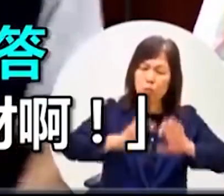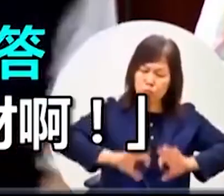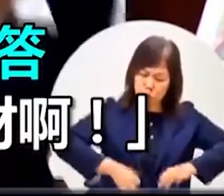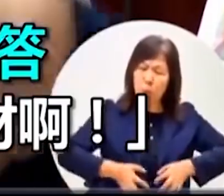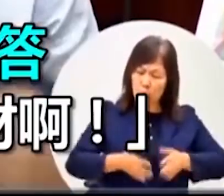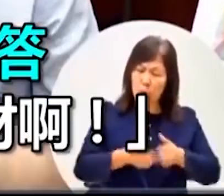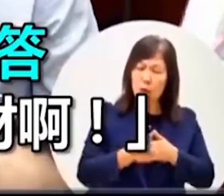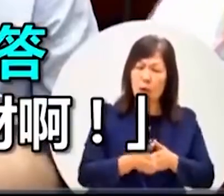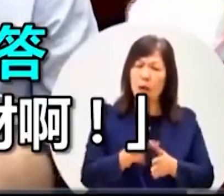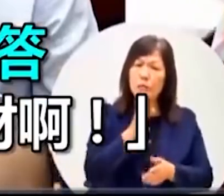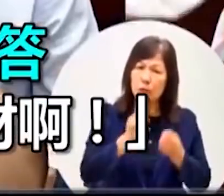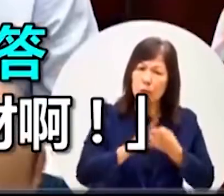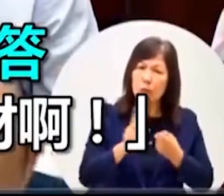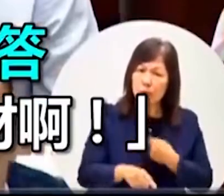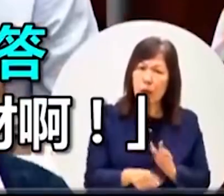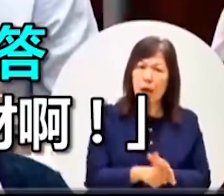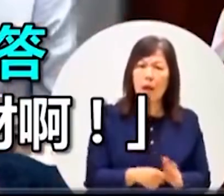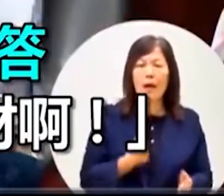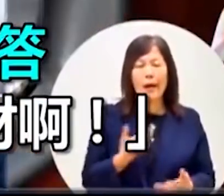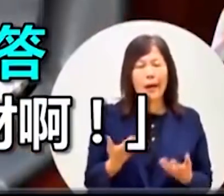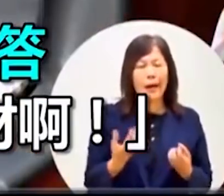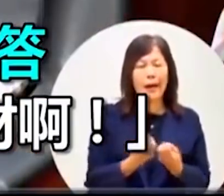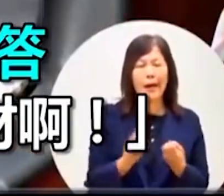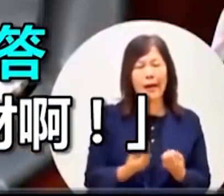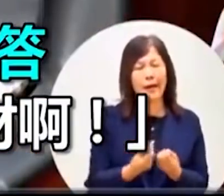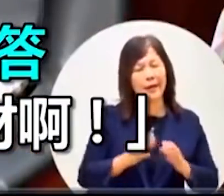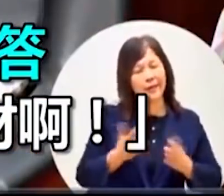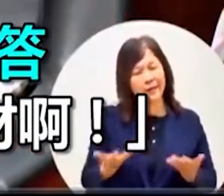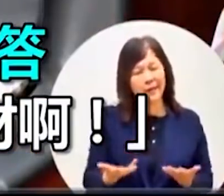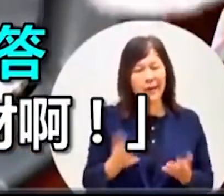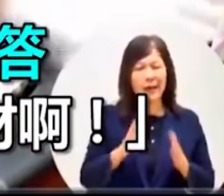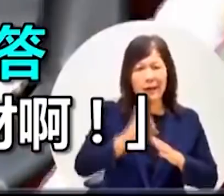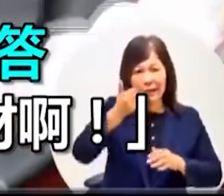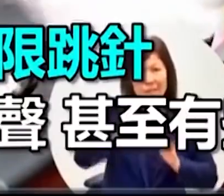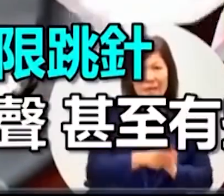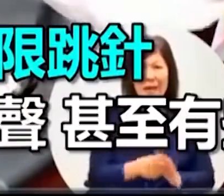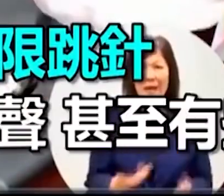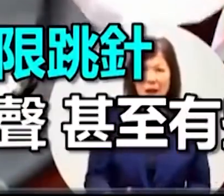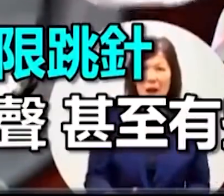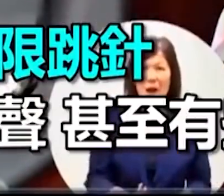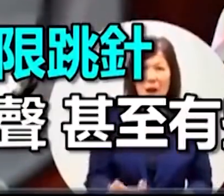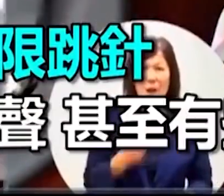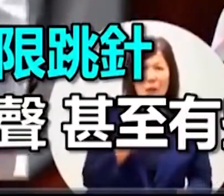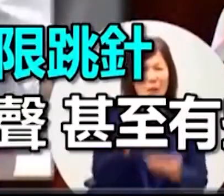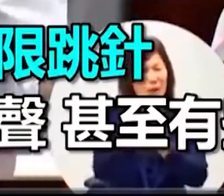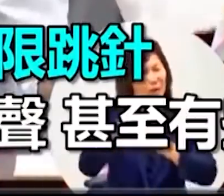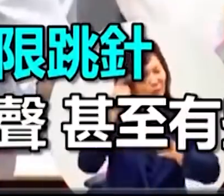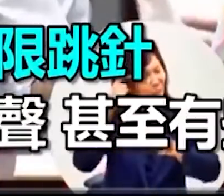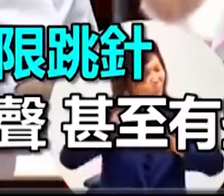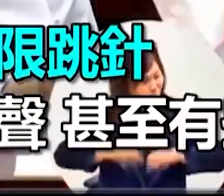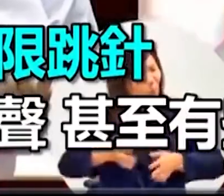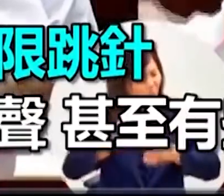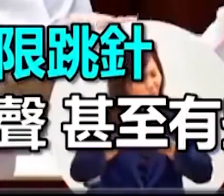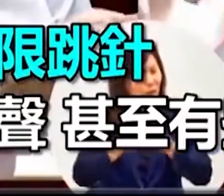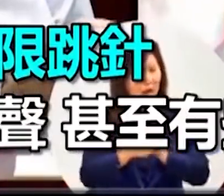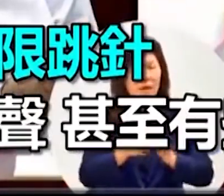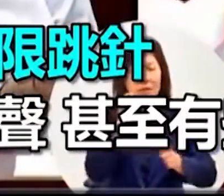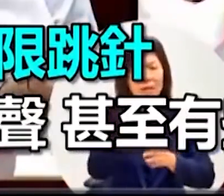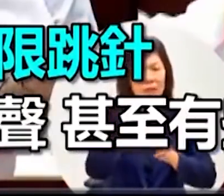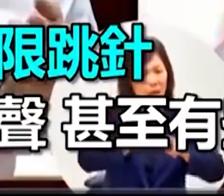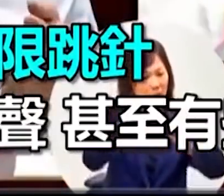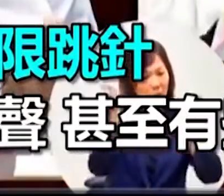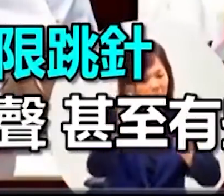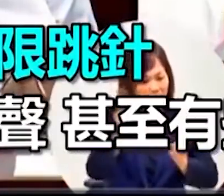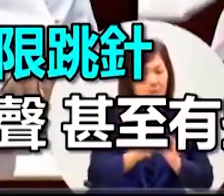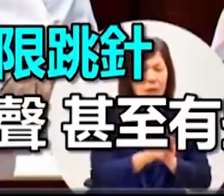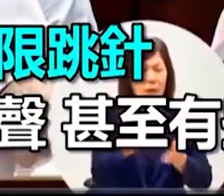对？ 天哪，市长， 所有的 我们知道我们都要发财，但是具体上你要开放什么东西、什么